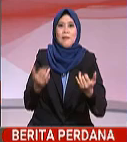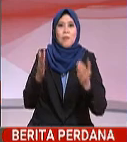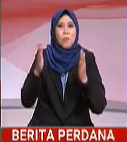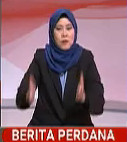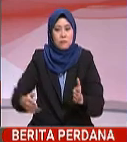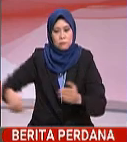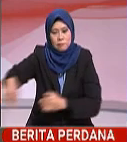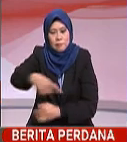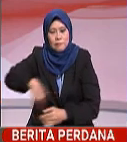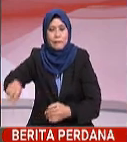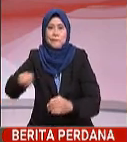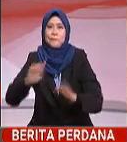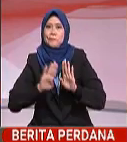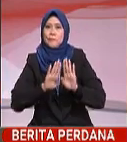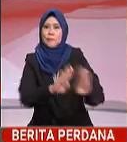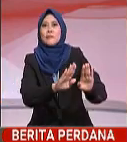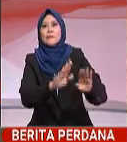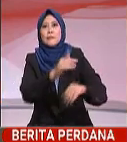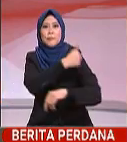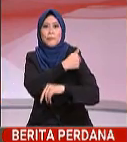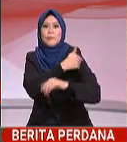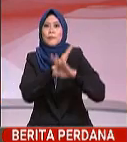anti-vaksin.